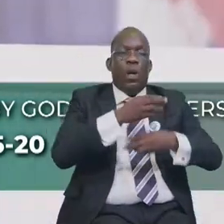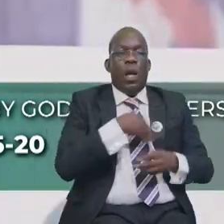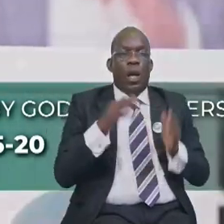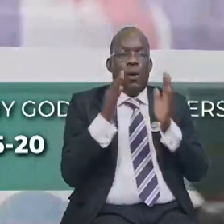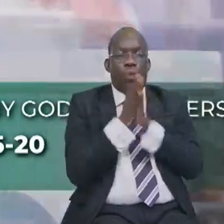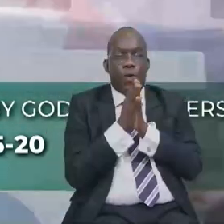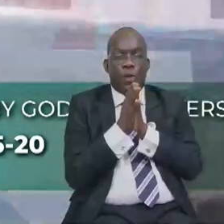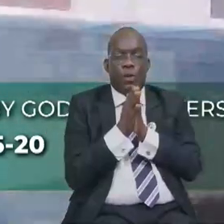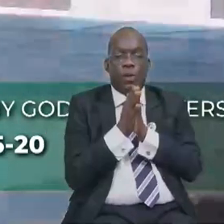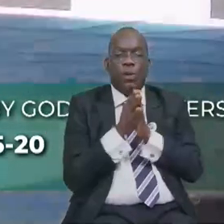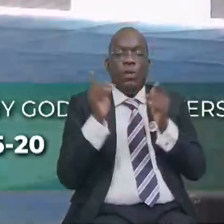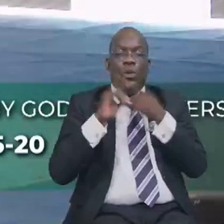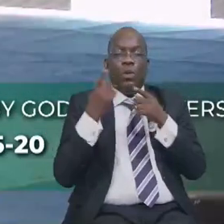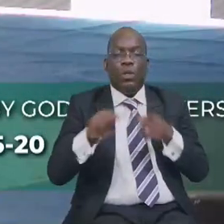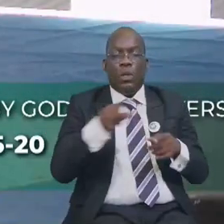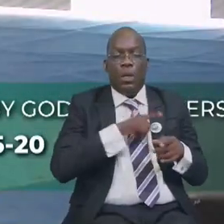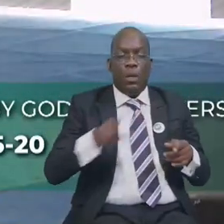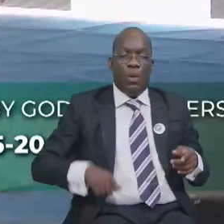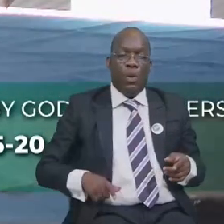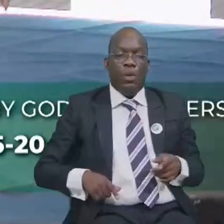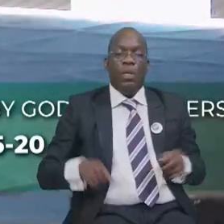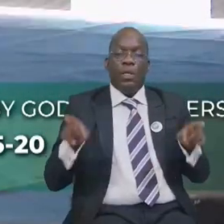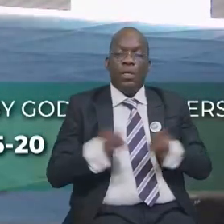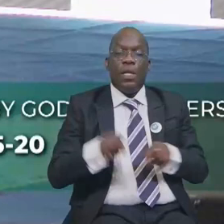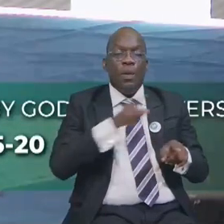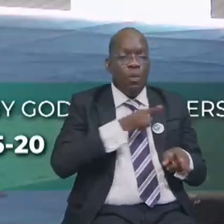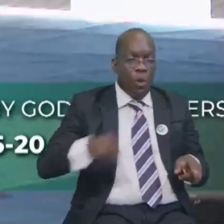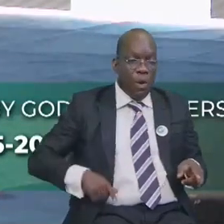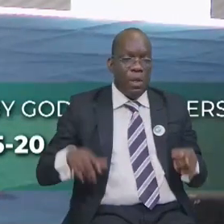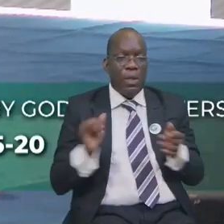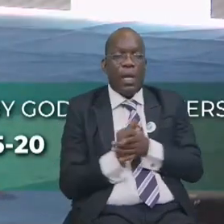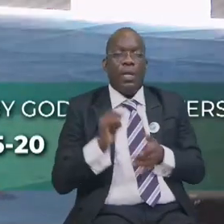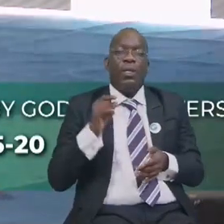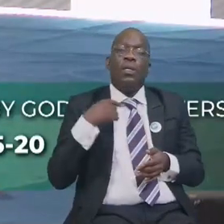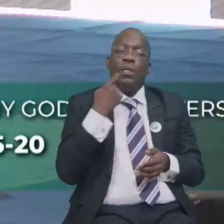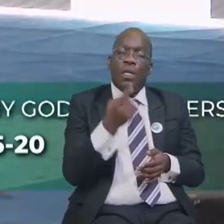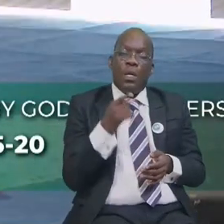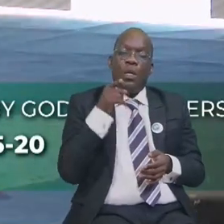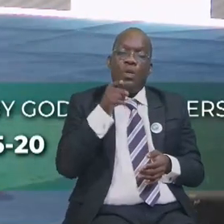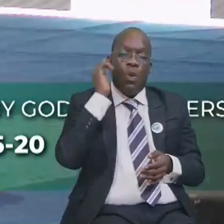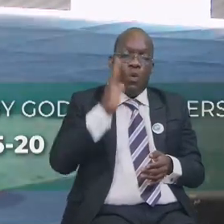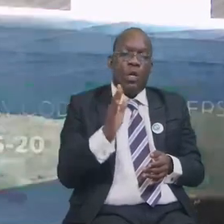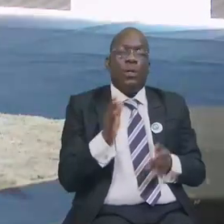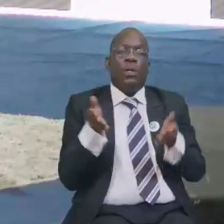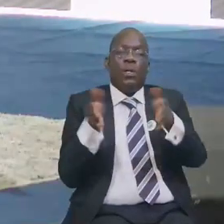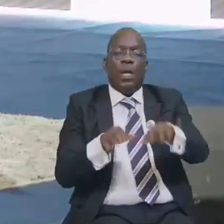Et il pria et fit cette prière à l'Éternel, le même Dieu qui a dit que tu mourras et tu ne vivras